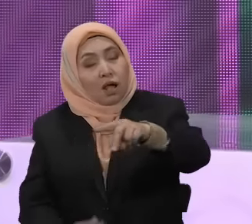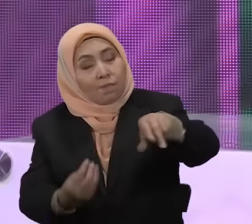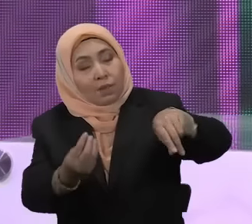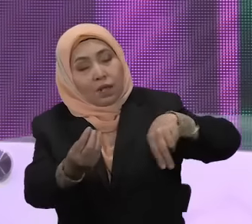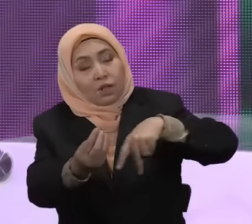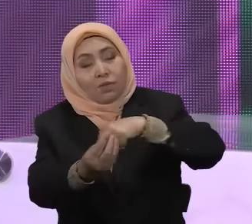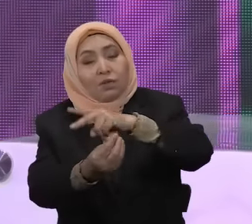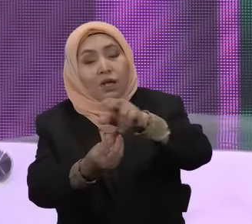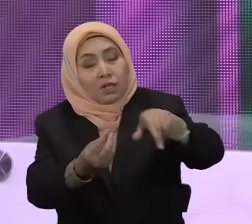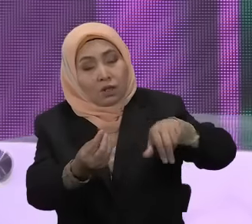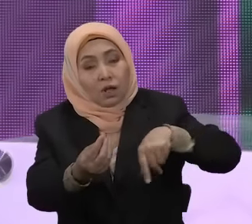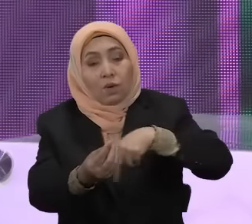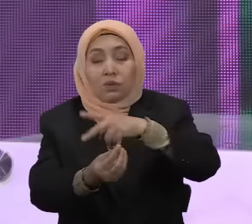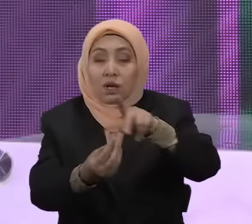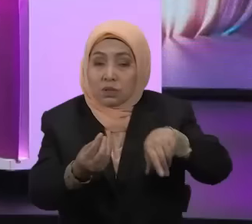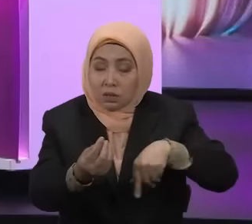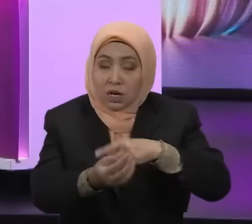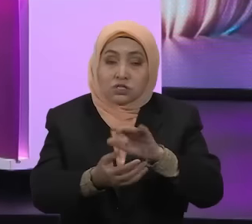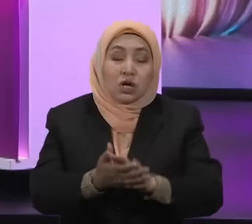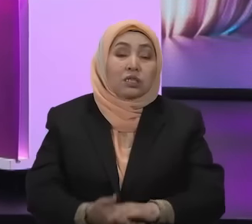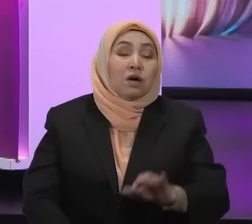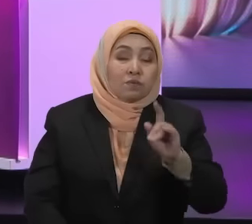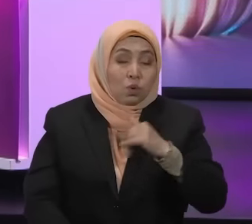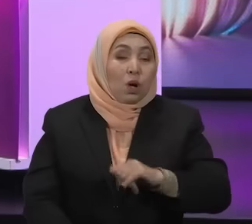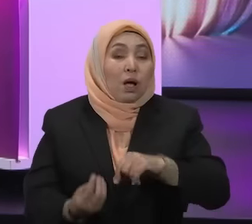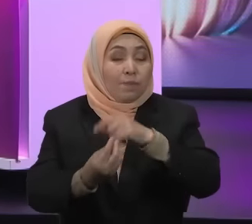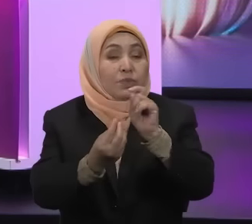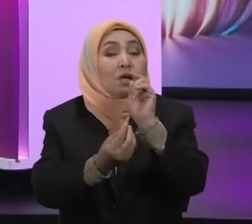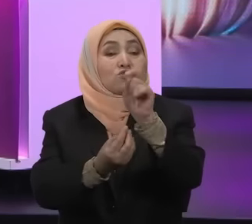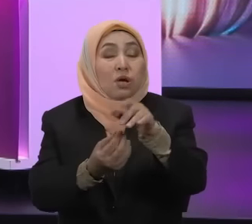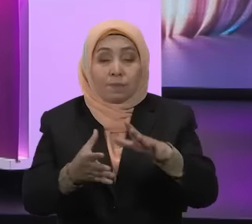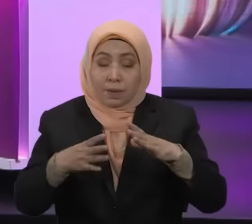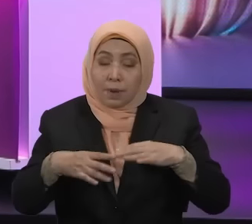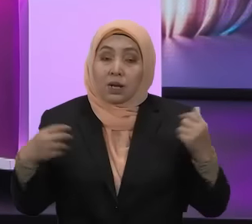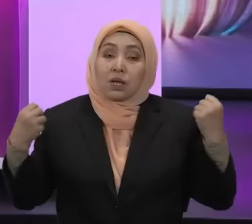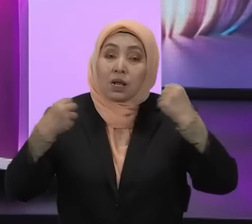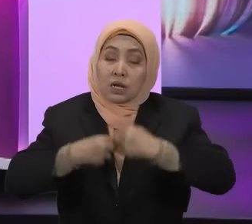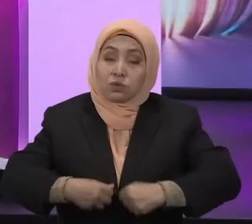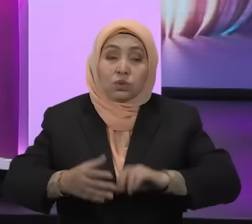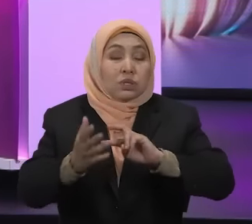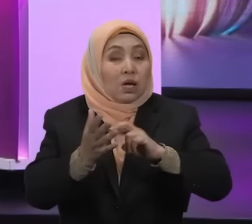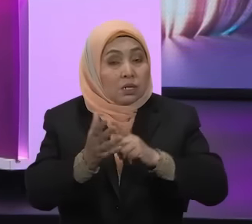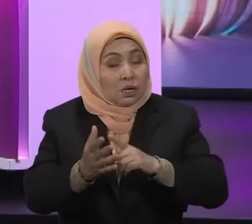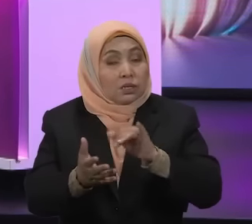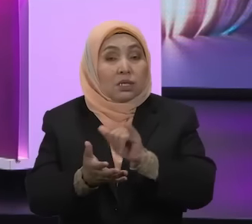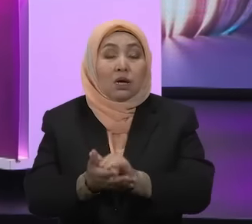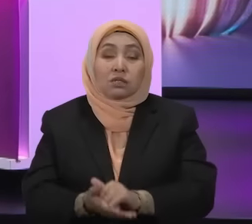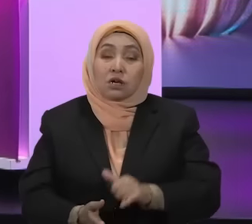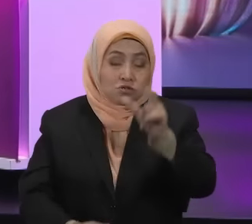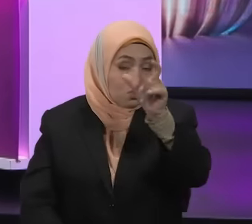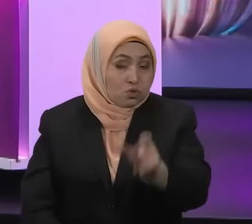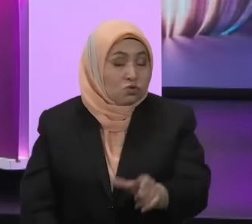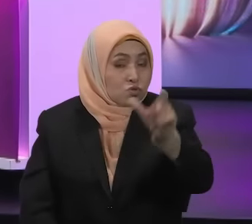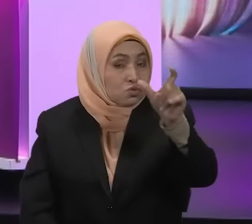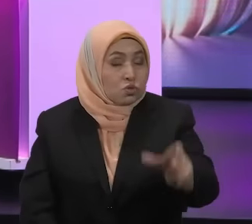boleh berpakaian kalau masa tawaf ifadah untuk untuk hajj itu, berpakaian itu adalah tanda bahawa